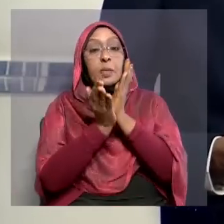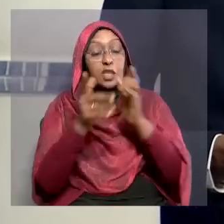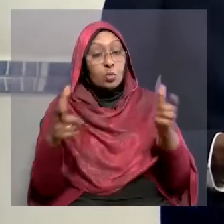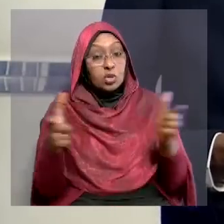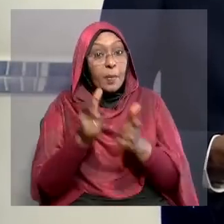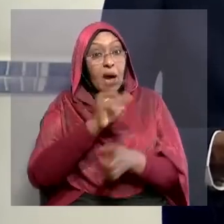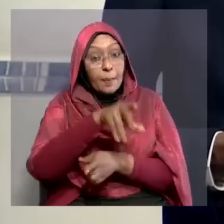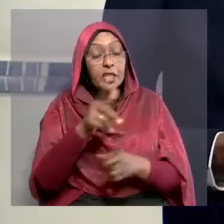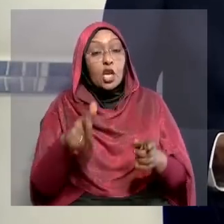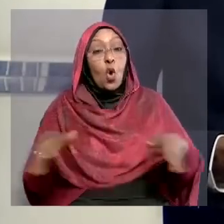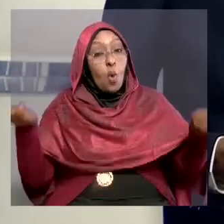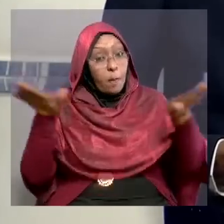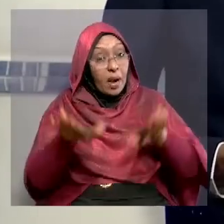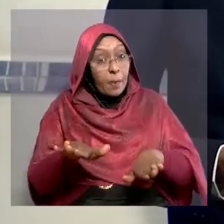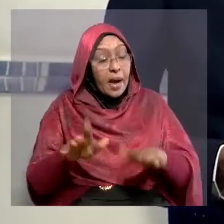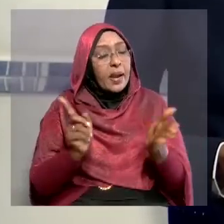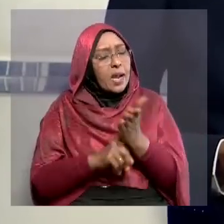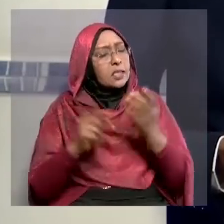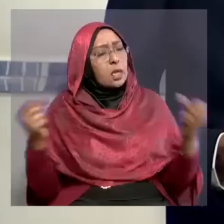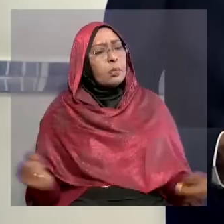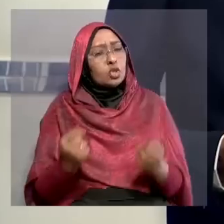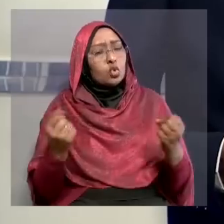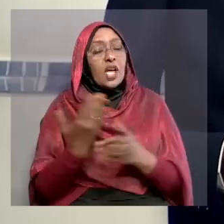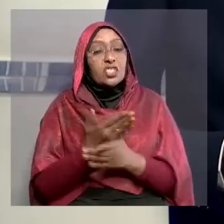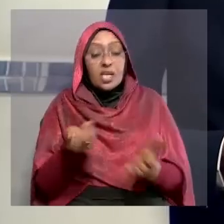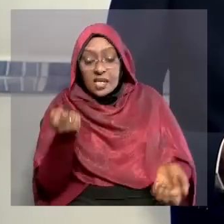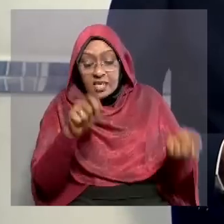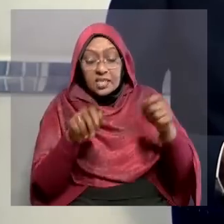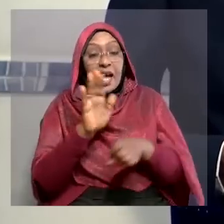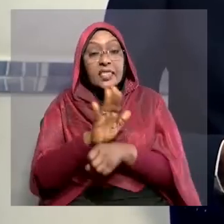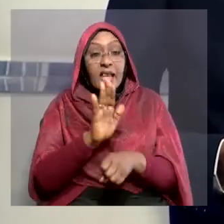المدني والبرلمان تكريس الجهود لإصلاح